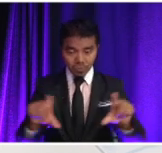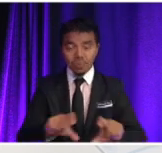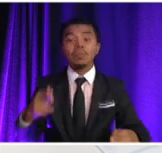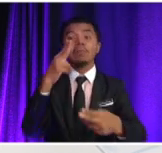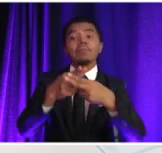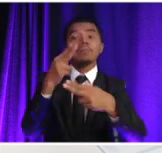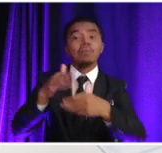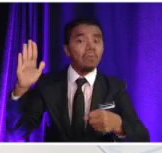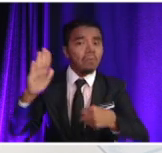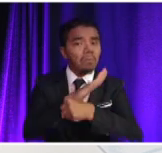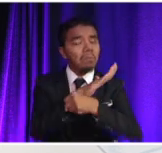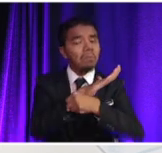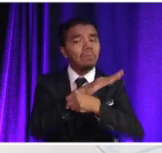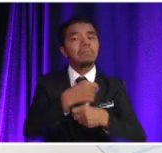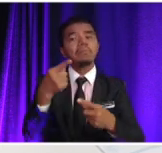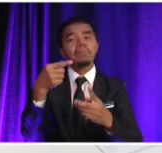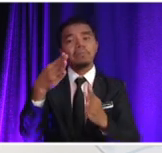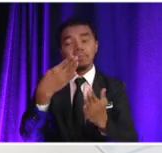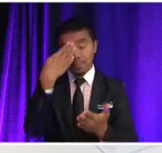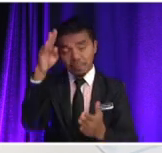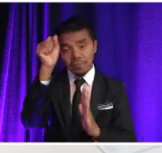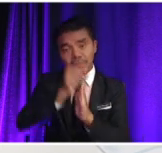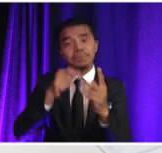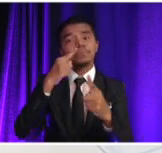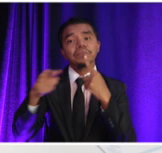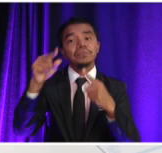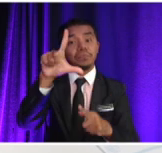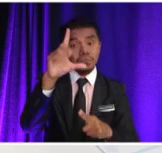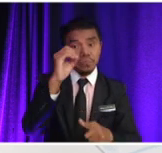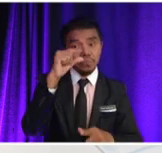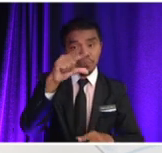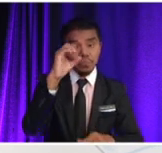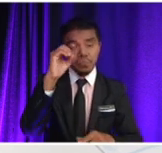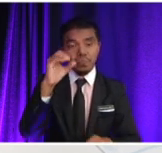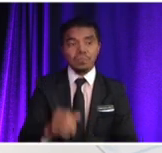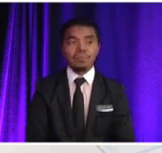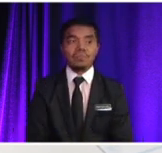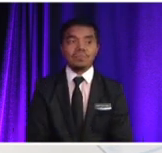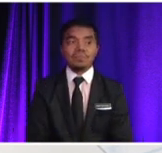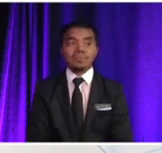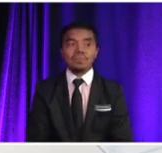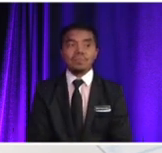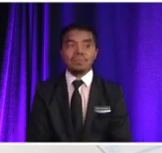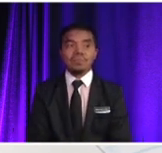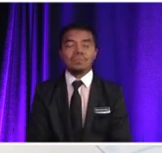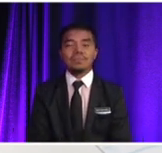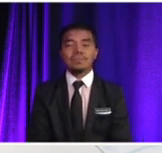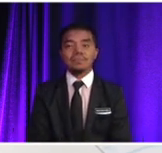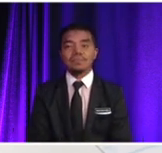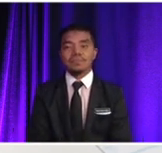pada ruang jawaban ada yang Boleh bantu untuk menjawab salam